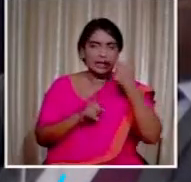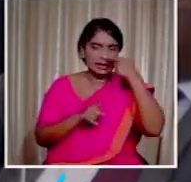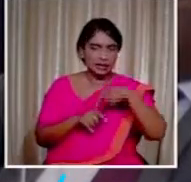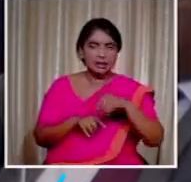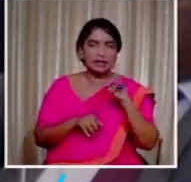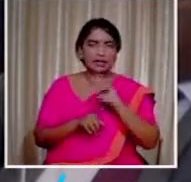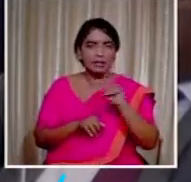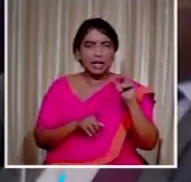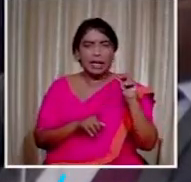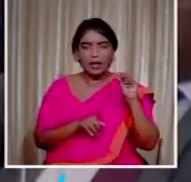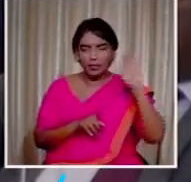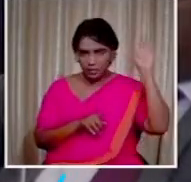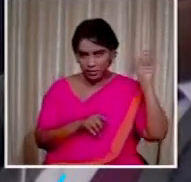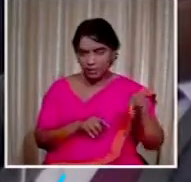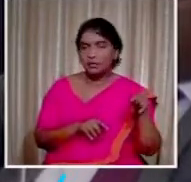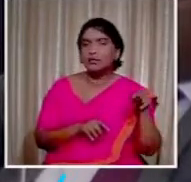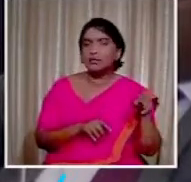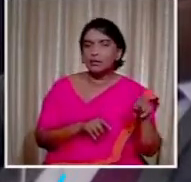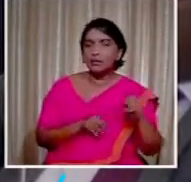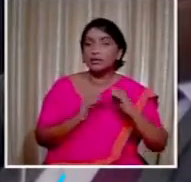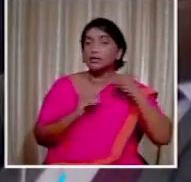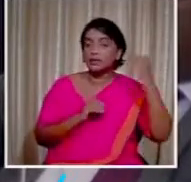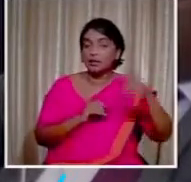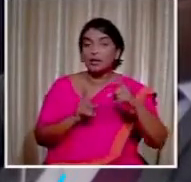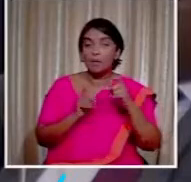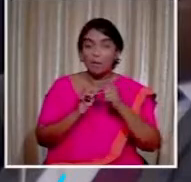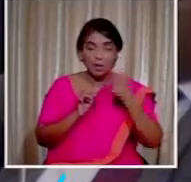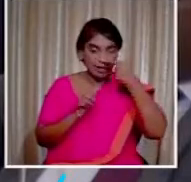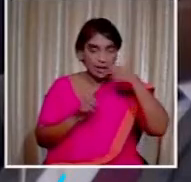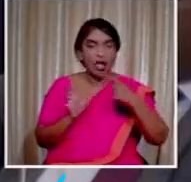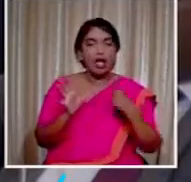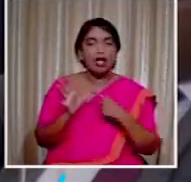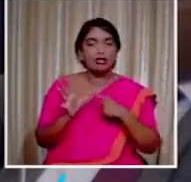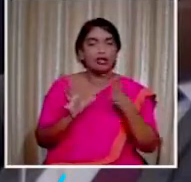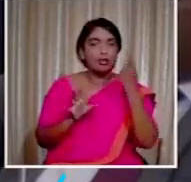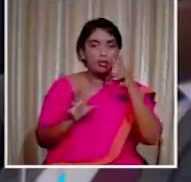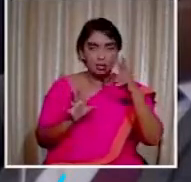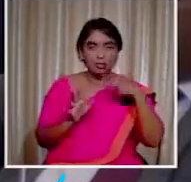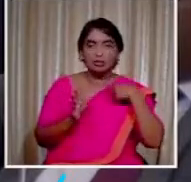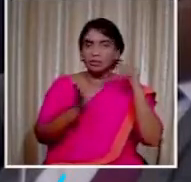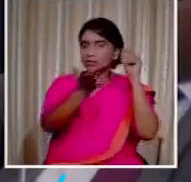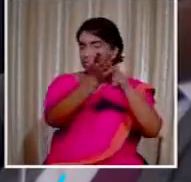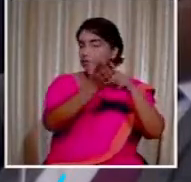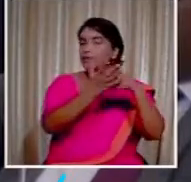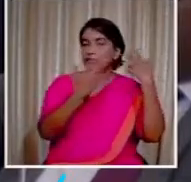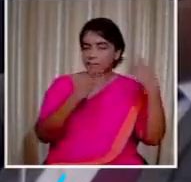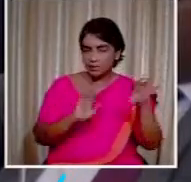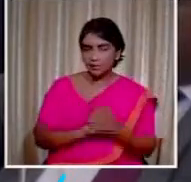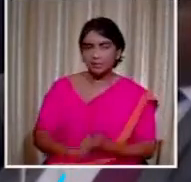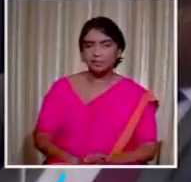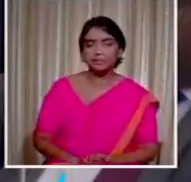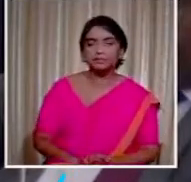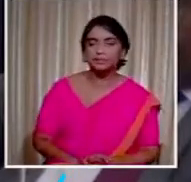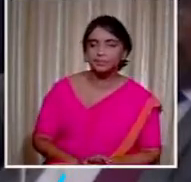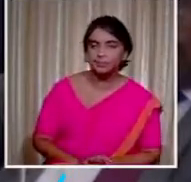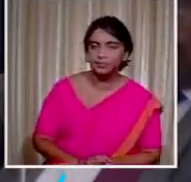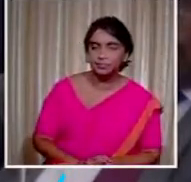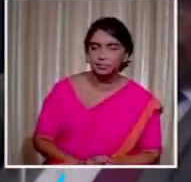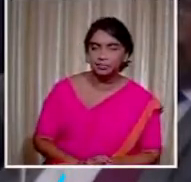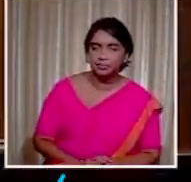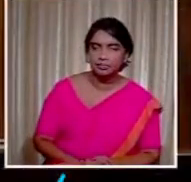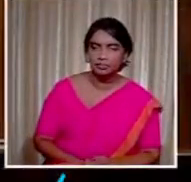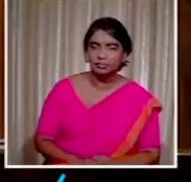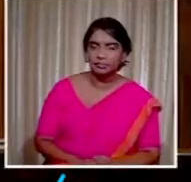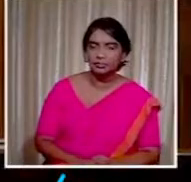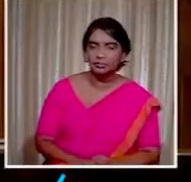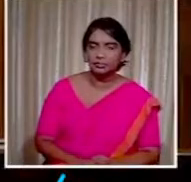11 එන්න නියමිත වෙලා තිබෙනවා ඊළඟ බොරතල් නෞකාවත් අගෝස්තු මාසේ 12 වෙනිදාට අපි ටර්ම් ටෙන්ඩර් එක දීලා තියෙනවා ඔව්